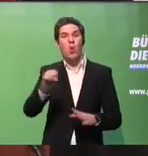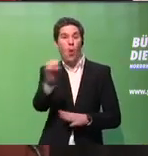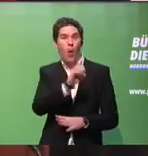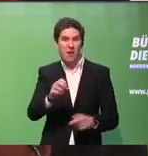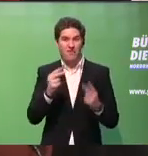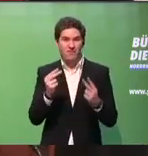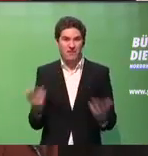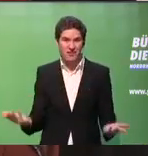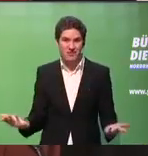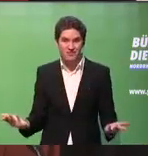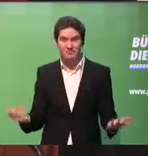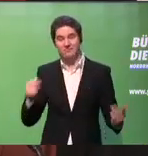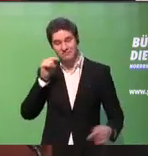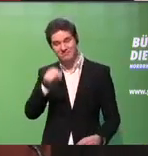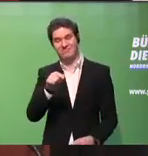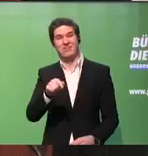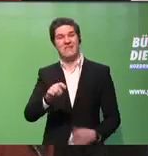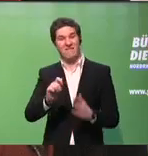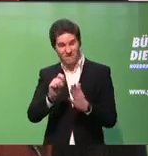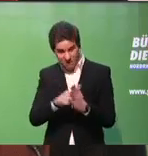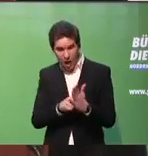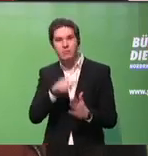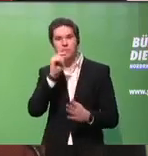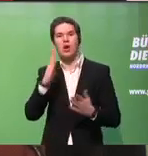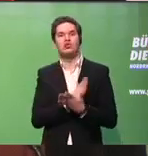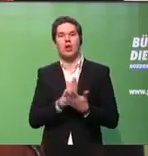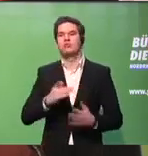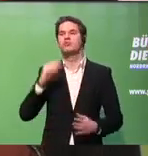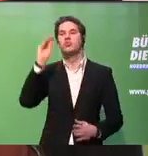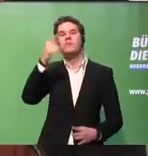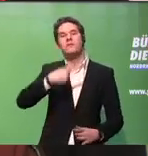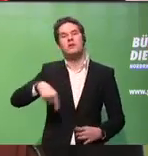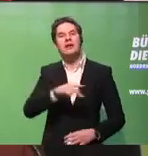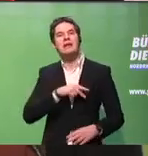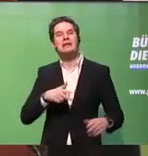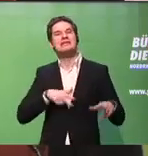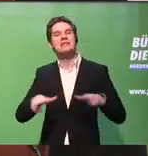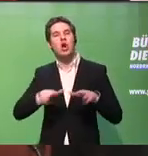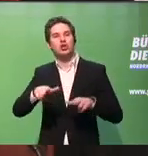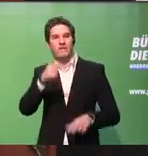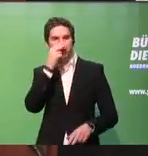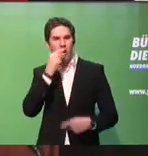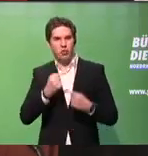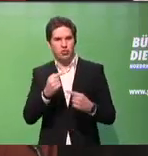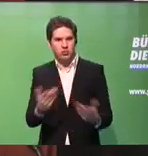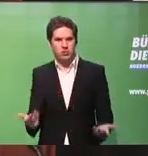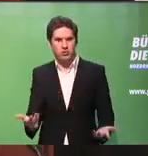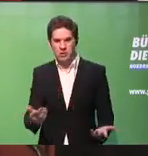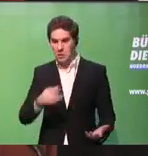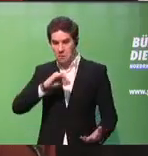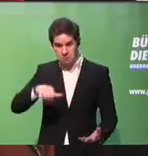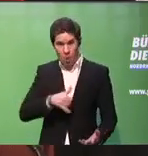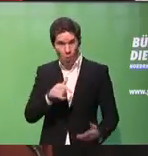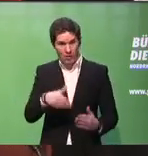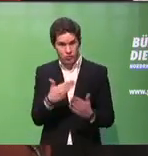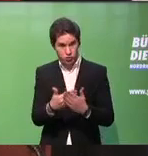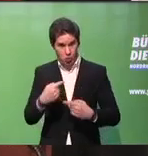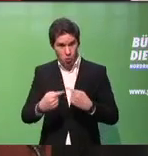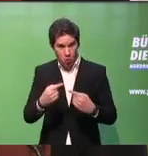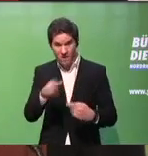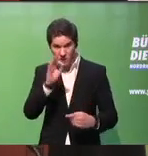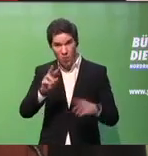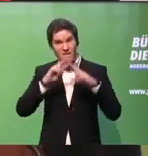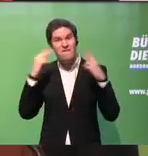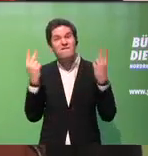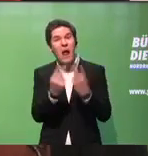darüber entscheiden, in welcher Gemeinschaft wir leben wollen und welche Rolle dieses Projekt für unsere Welt, sowohl für die Menschen weltweit,